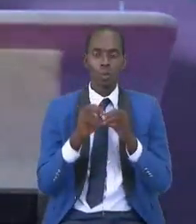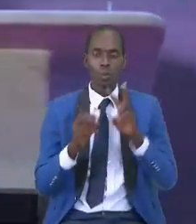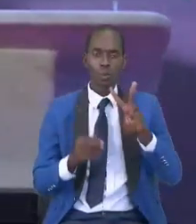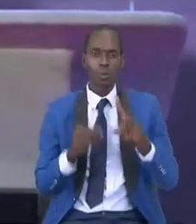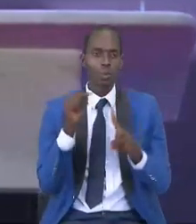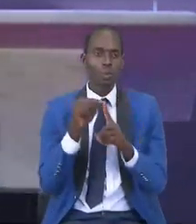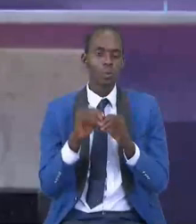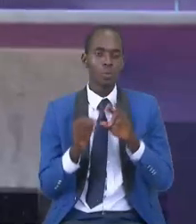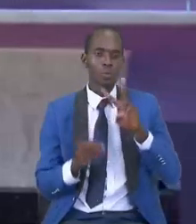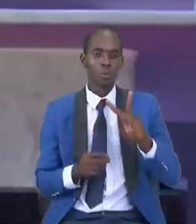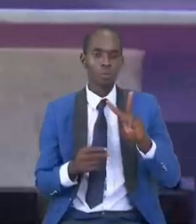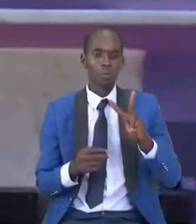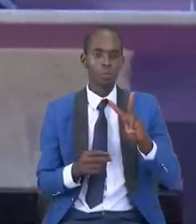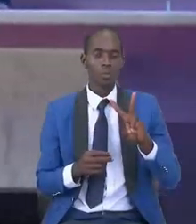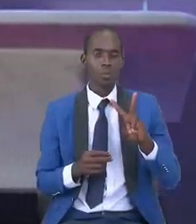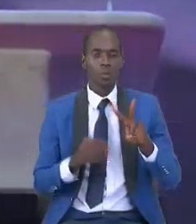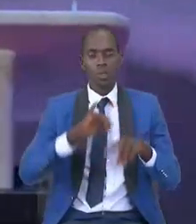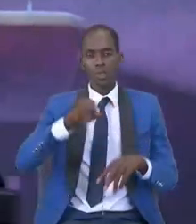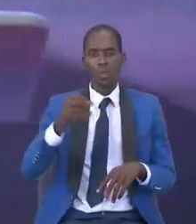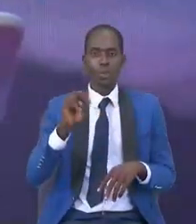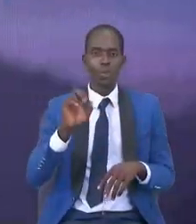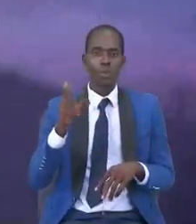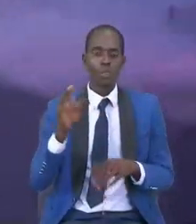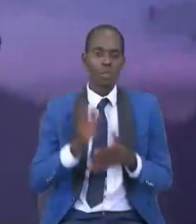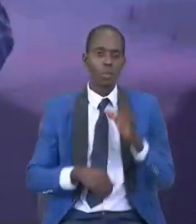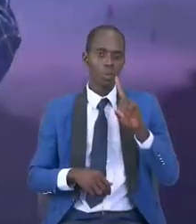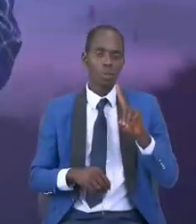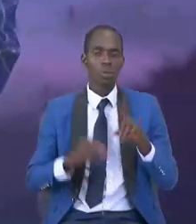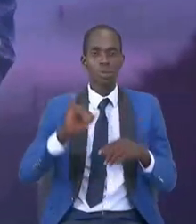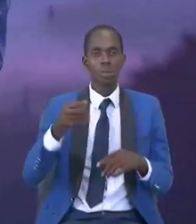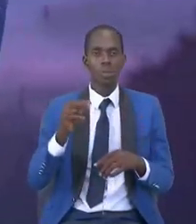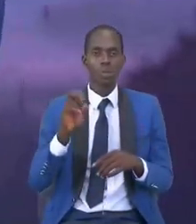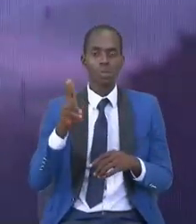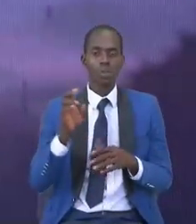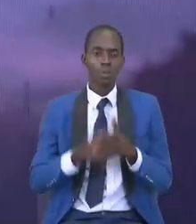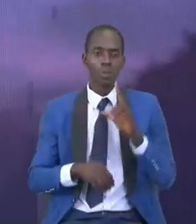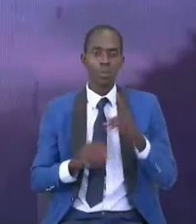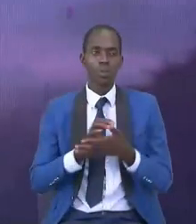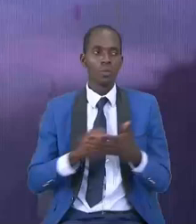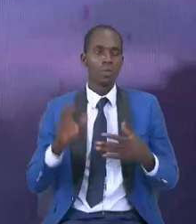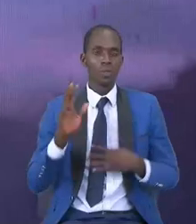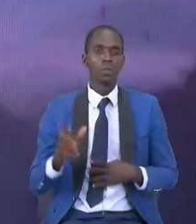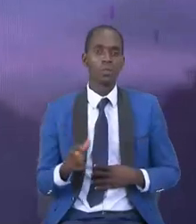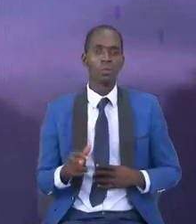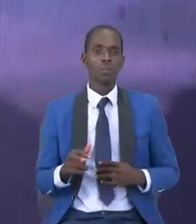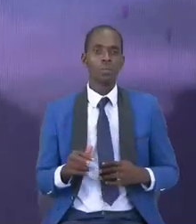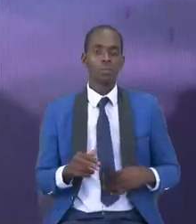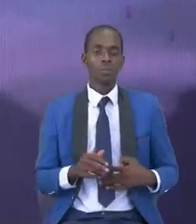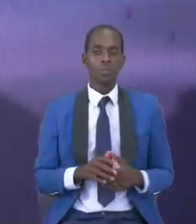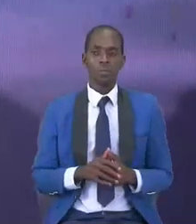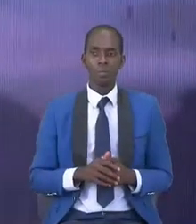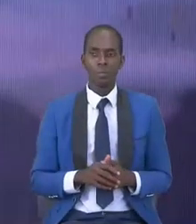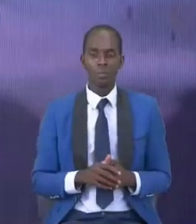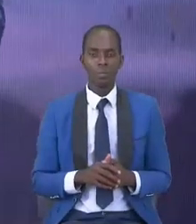Voyons le deuxième point maintenant. Jonas chapitre 1. Voyons le verset 3.